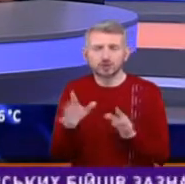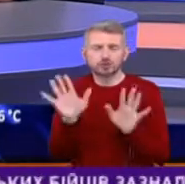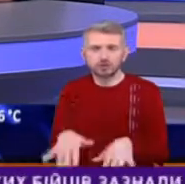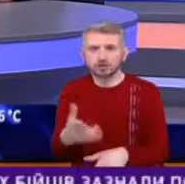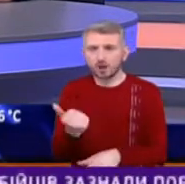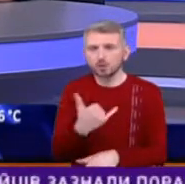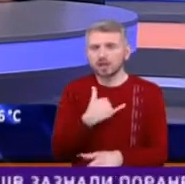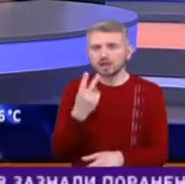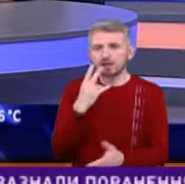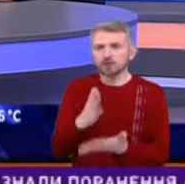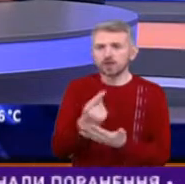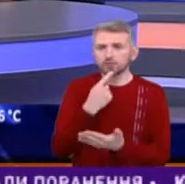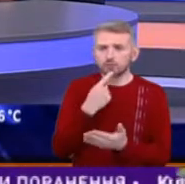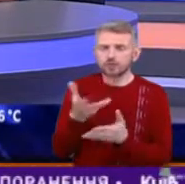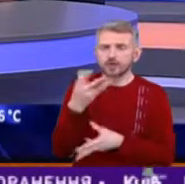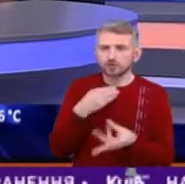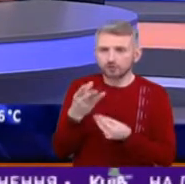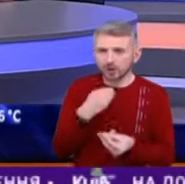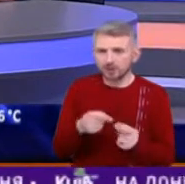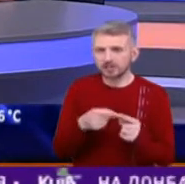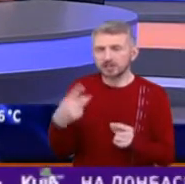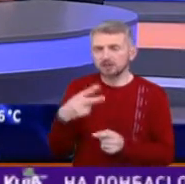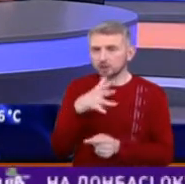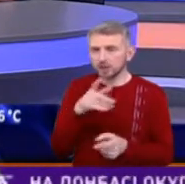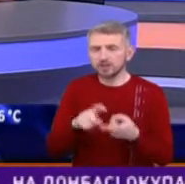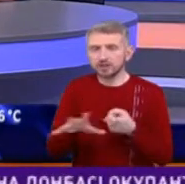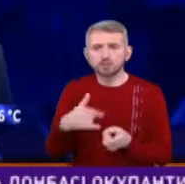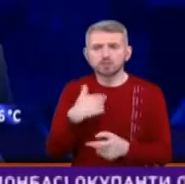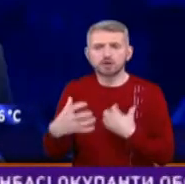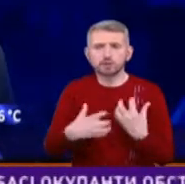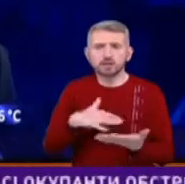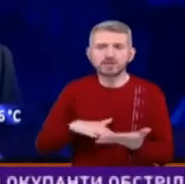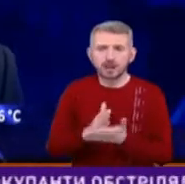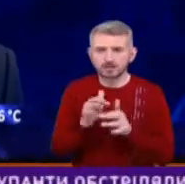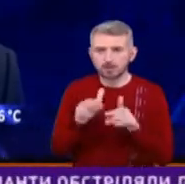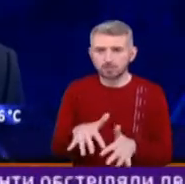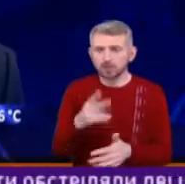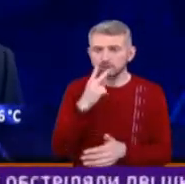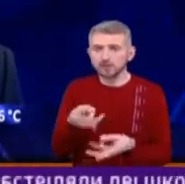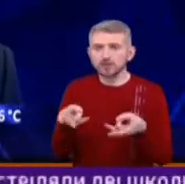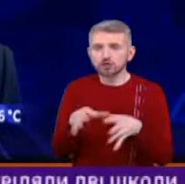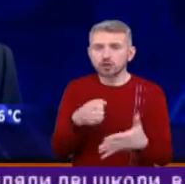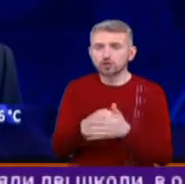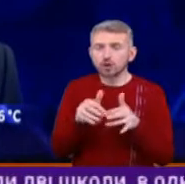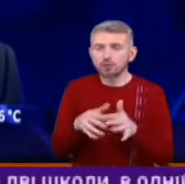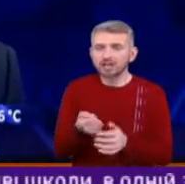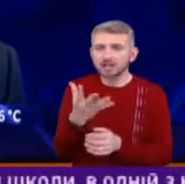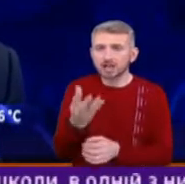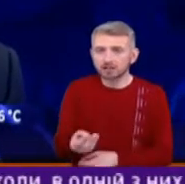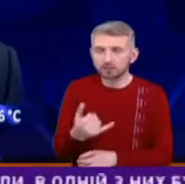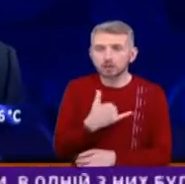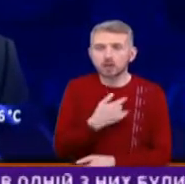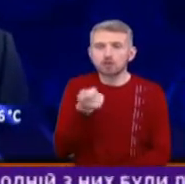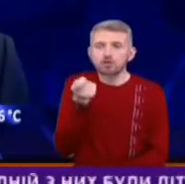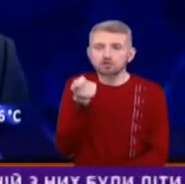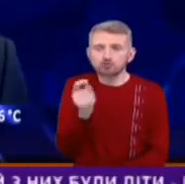нас завжди є спроби фальсифікації, на жаль, за всі 20 років незалежності. Мене хвилює якість кампанії. От дивіться, залишилось до кампанії кілька днів. У нас